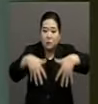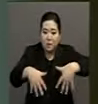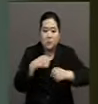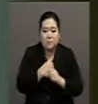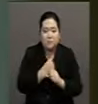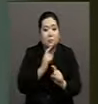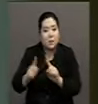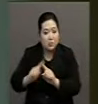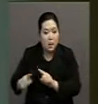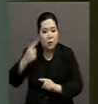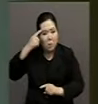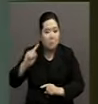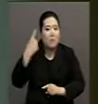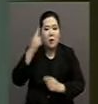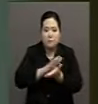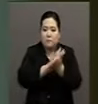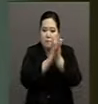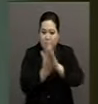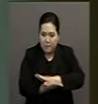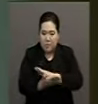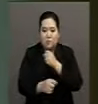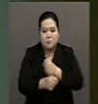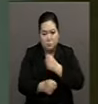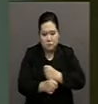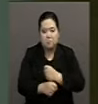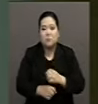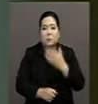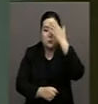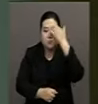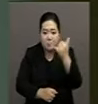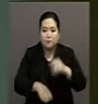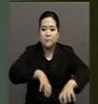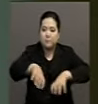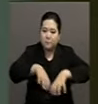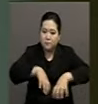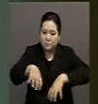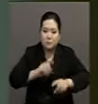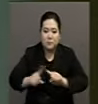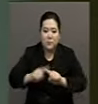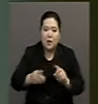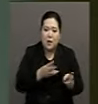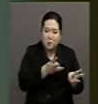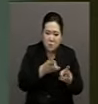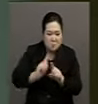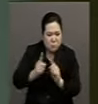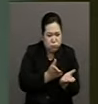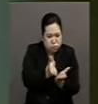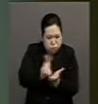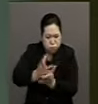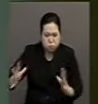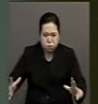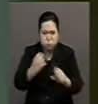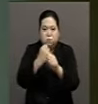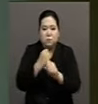จที่จะทำอย่างนั้นมันต้องเปลี่ยนโครงสร้างอย่างน้อยก็ชั่วคราวก่อนเพื่อให้การจัดการนั้นมันรวบทุกมิติเข้ามาอยู่ภายใ